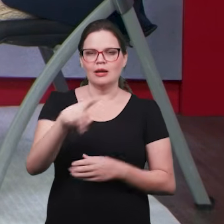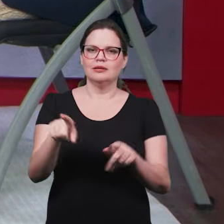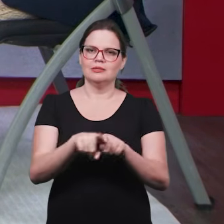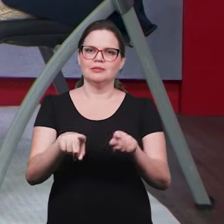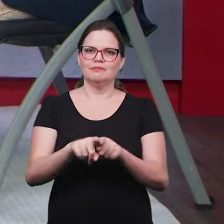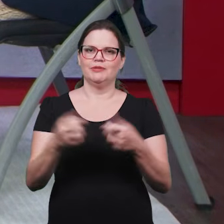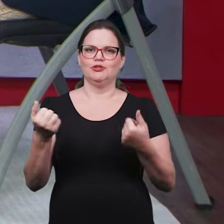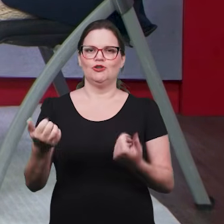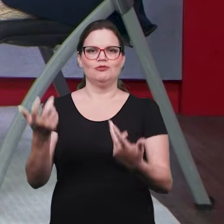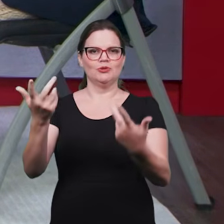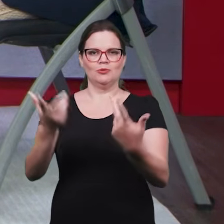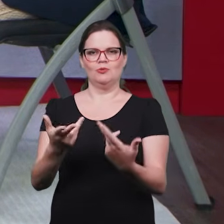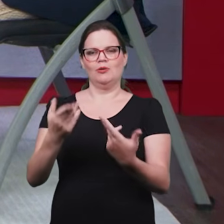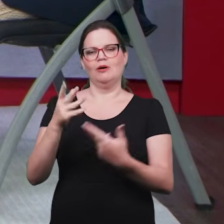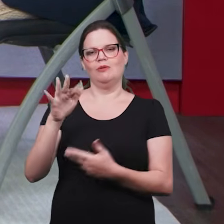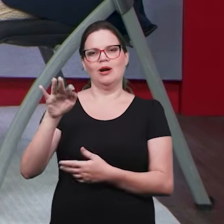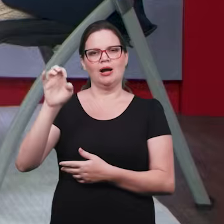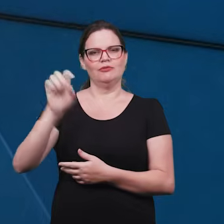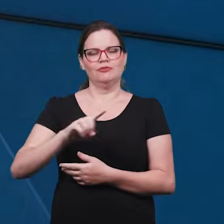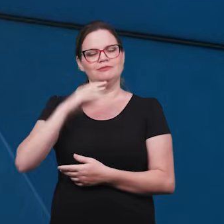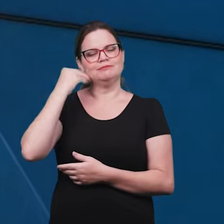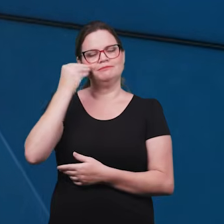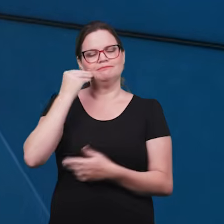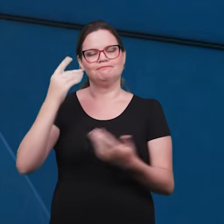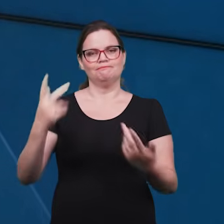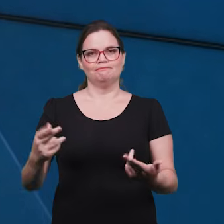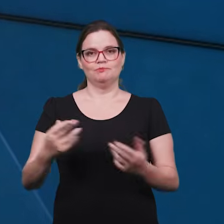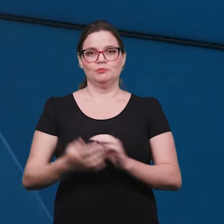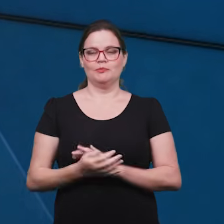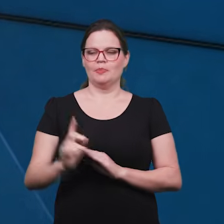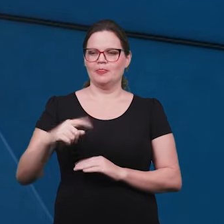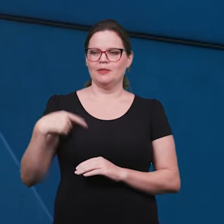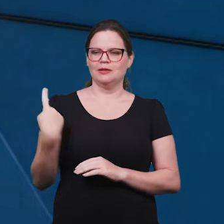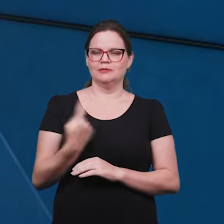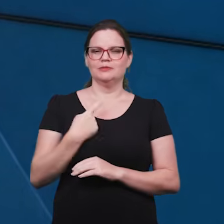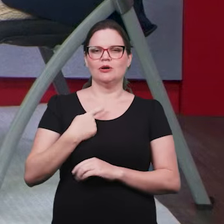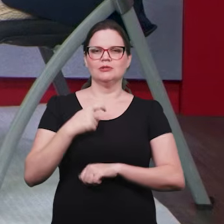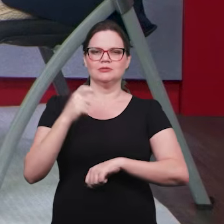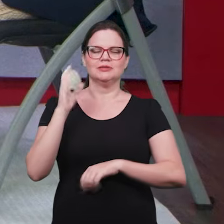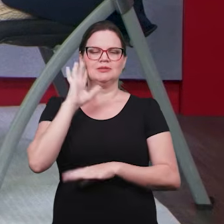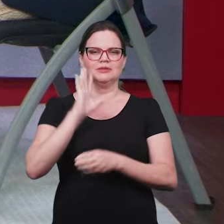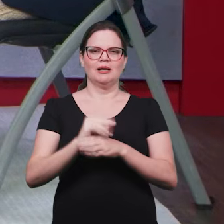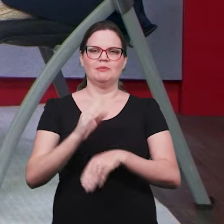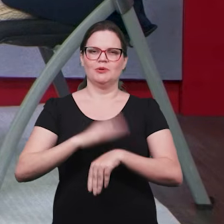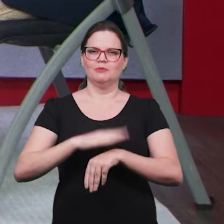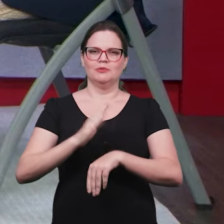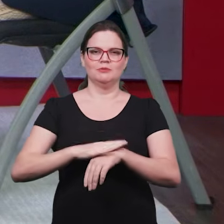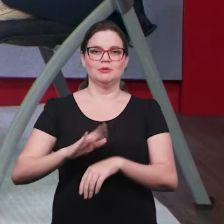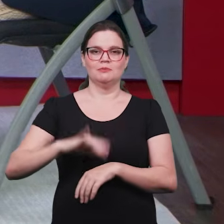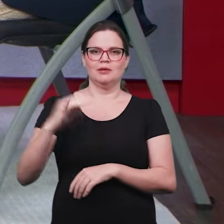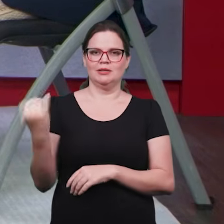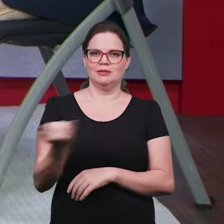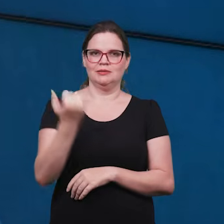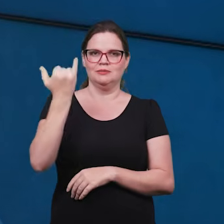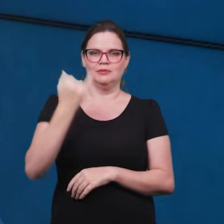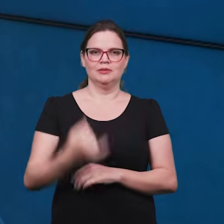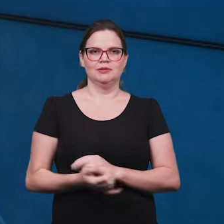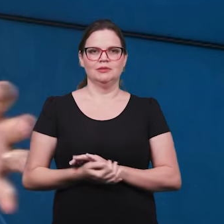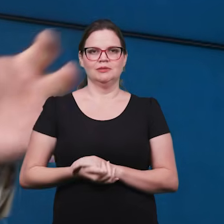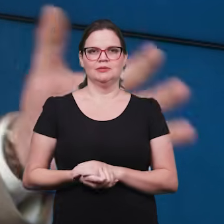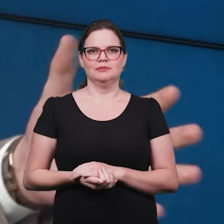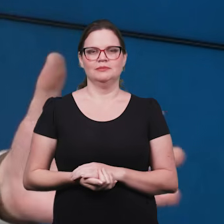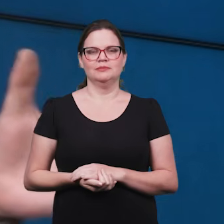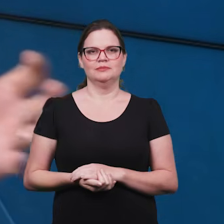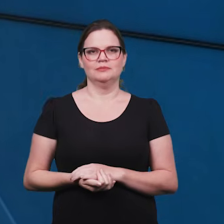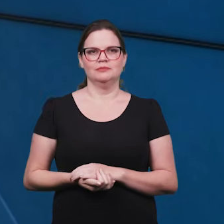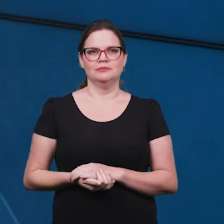vida deles e se tornado a fé deles. И для нас это самый-самый важный момент. E para nós é o momento mais importante. Когда